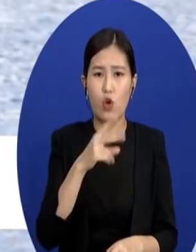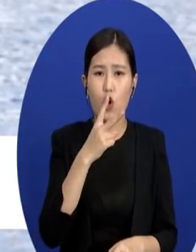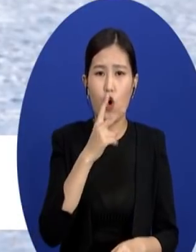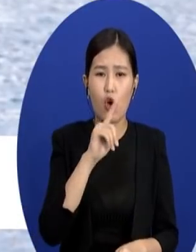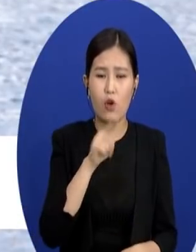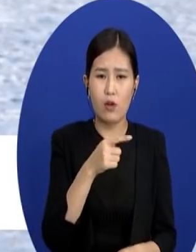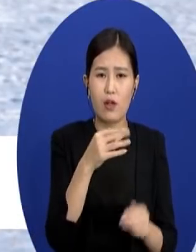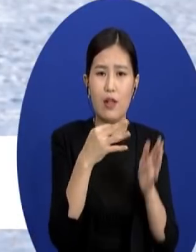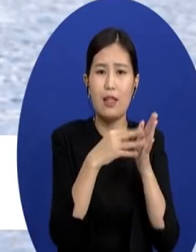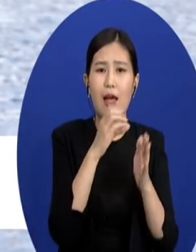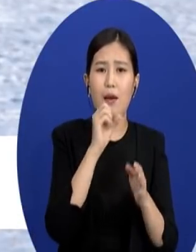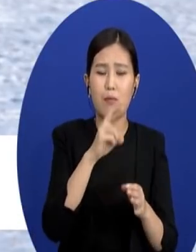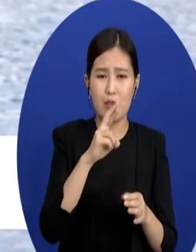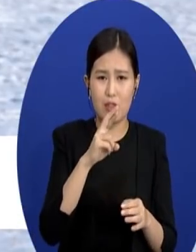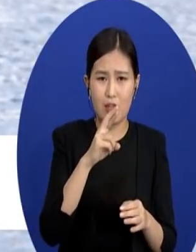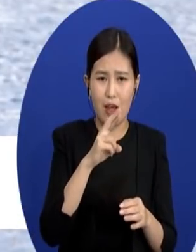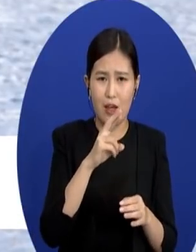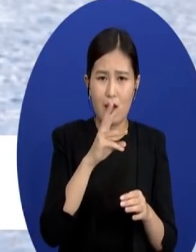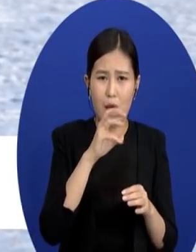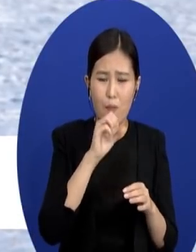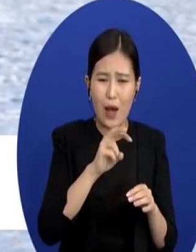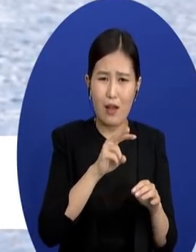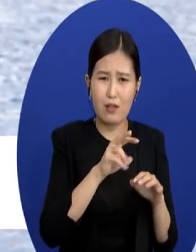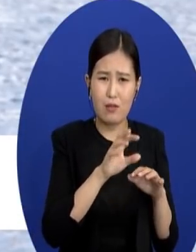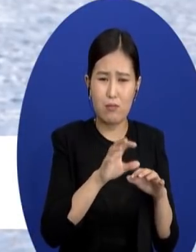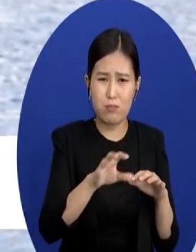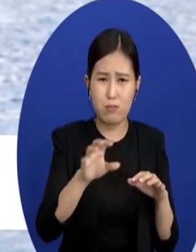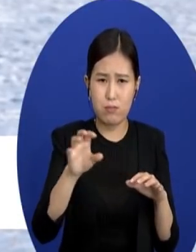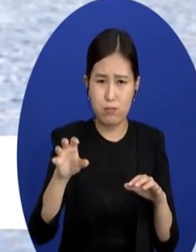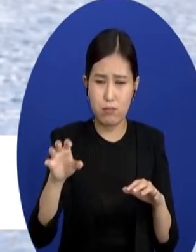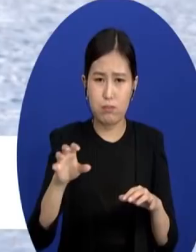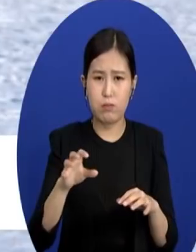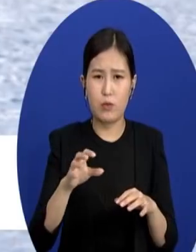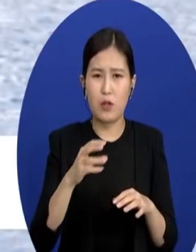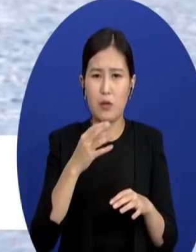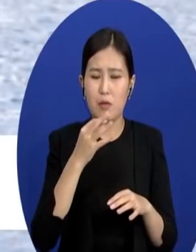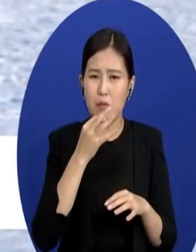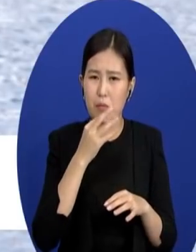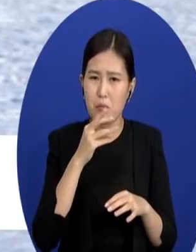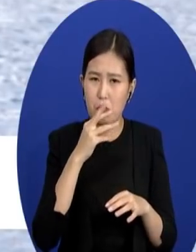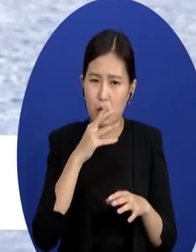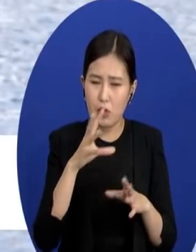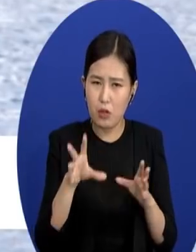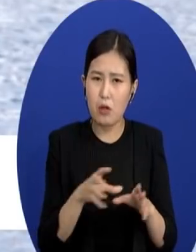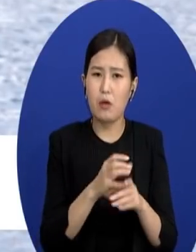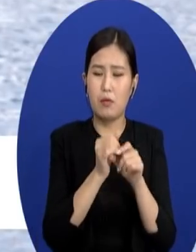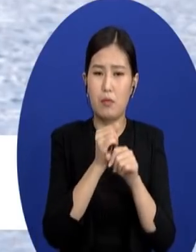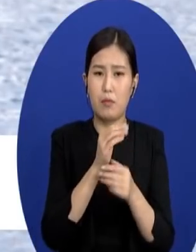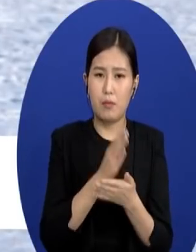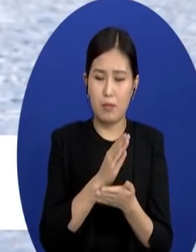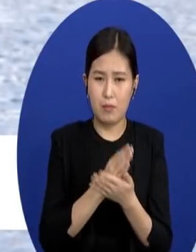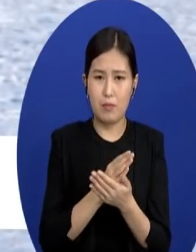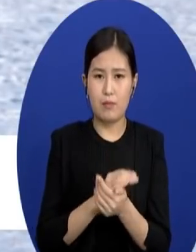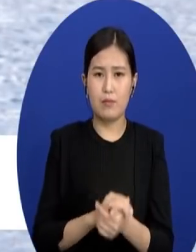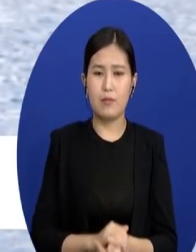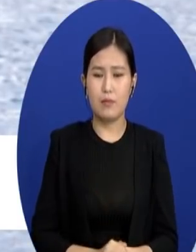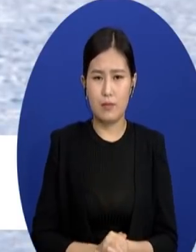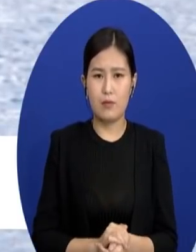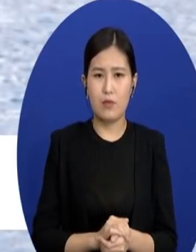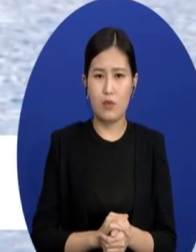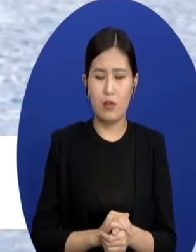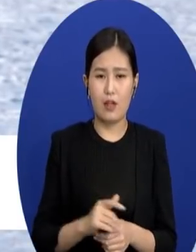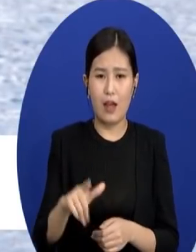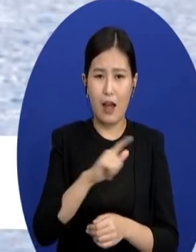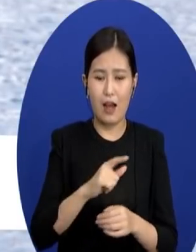мал, отроор бол 300 мянган толгой мал үйлчнөө гэсэн ийм прогноз гараад байна. За нутгийн зарим хэсгээр өнөөдрийн